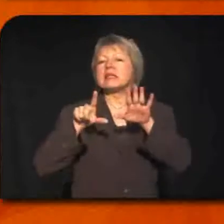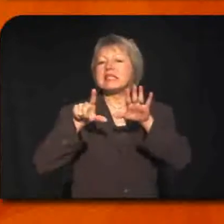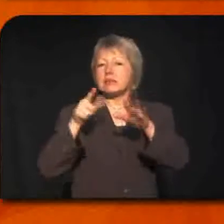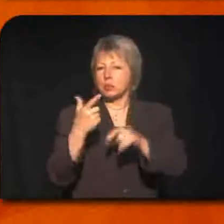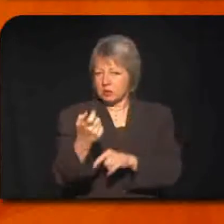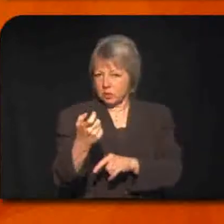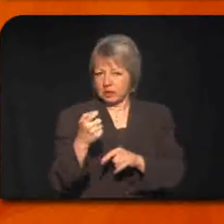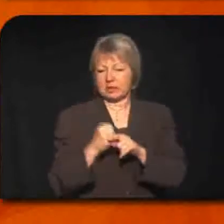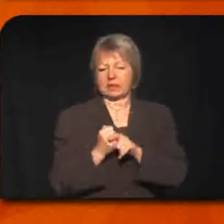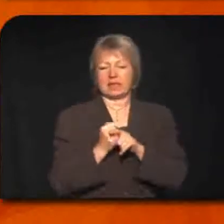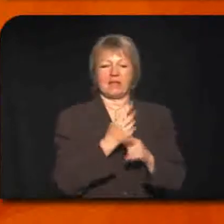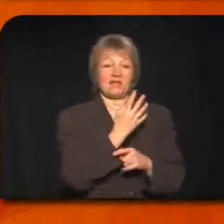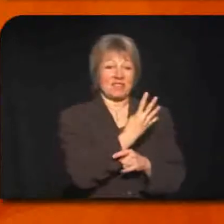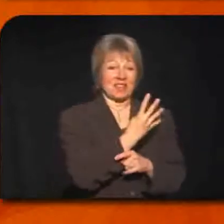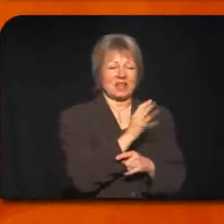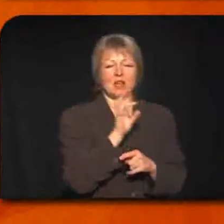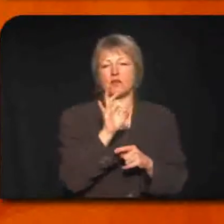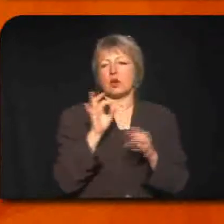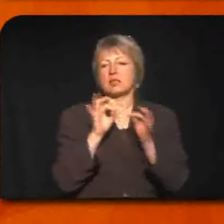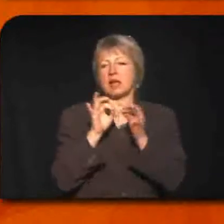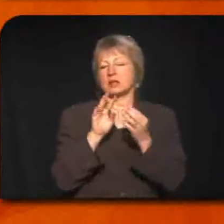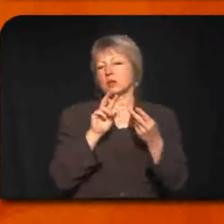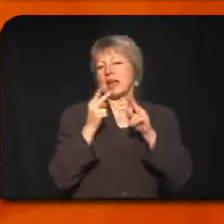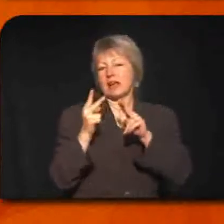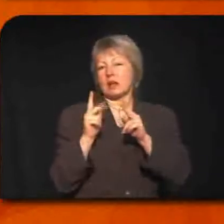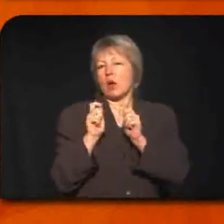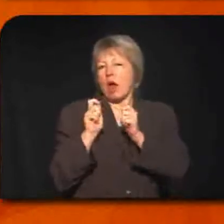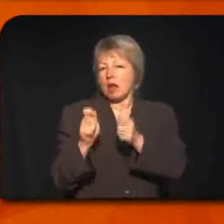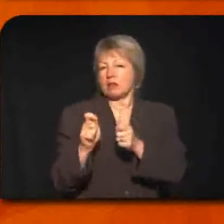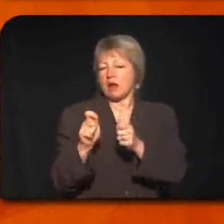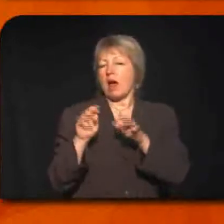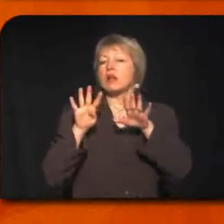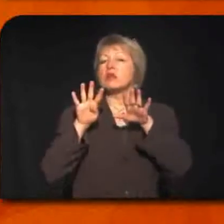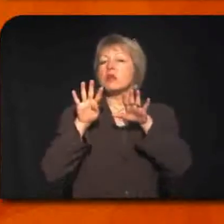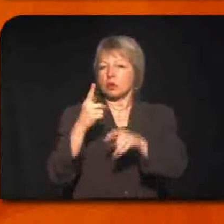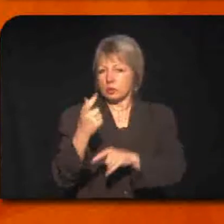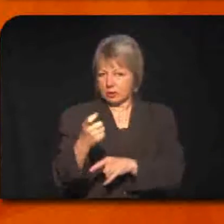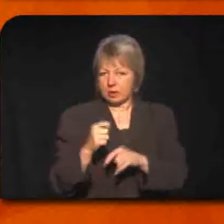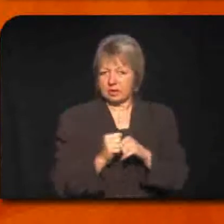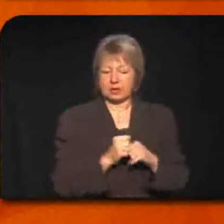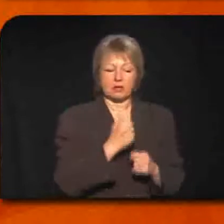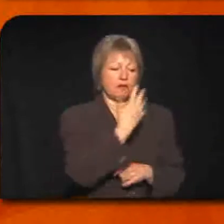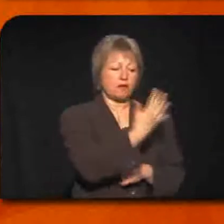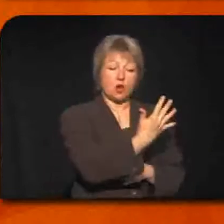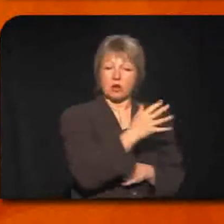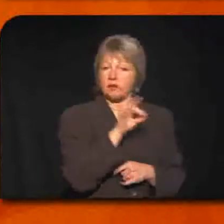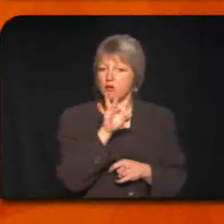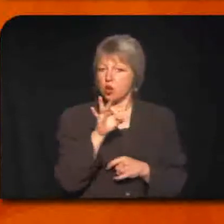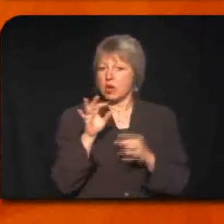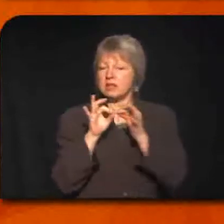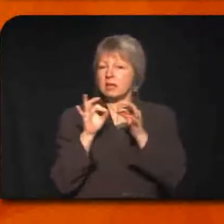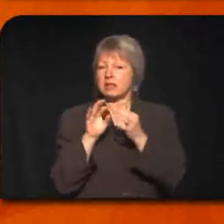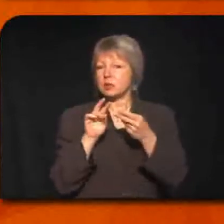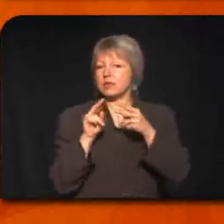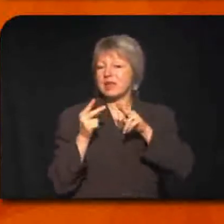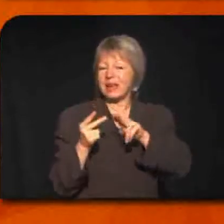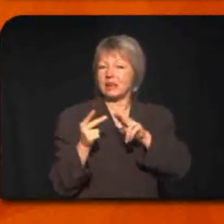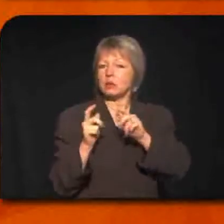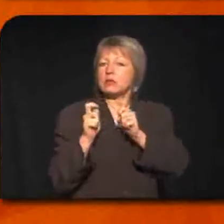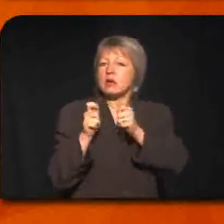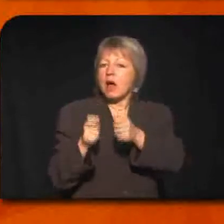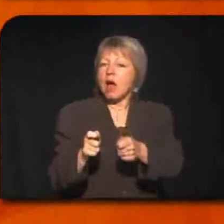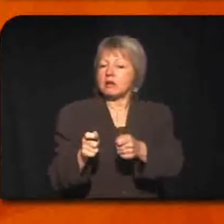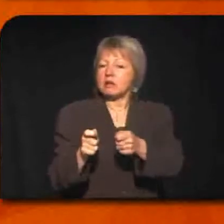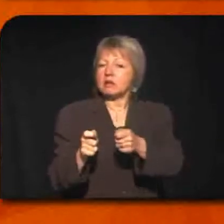4 ist für satzungsänderungsantrag 29 die 5 ist für Satzungsänderung des